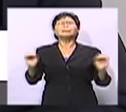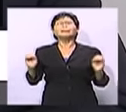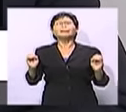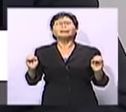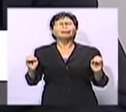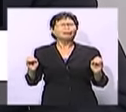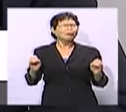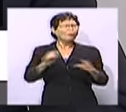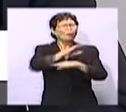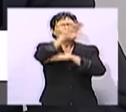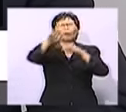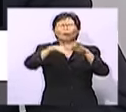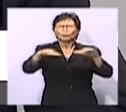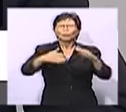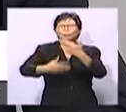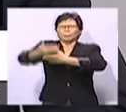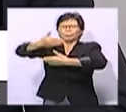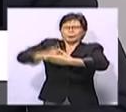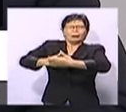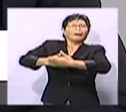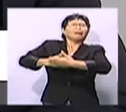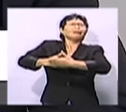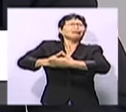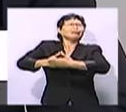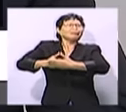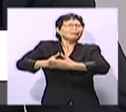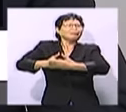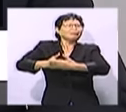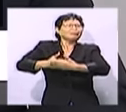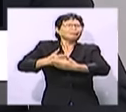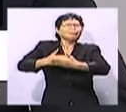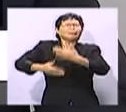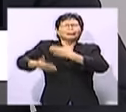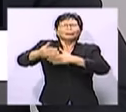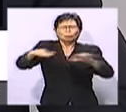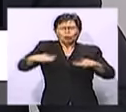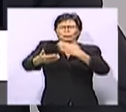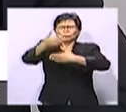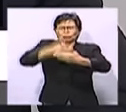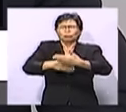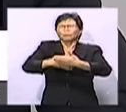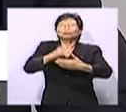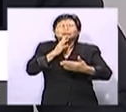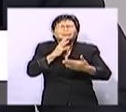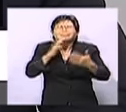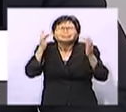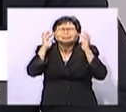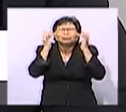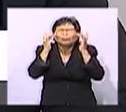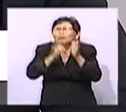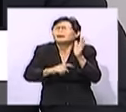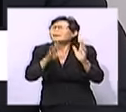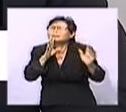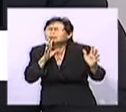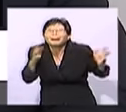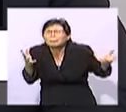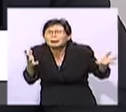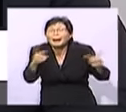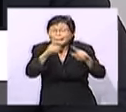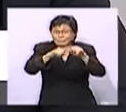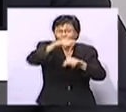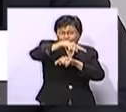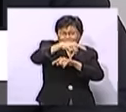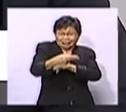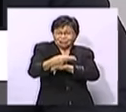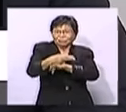it was all done behind closed door. Nobody knows what are you talking about? But Pakatan